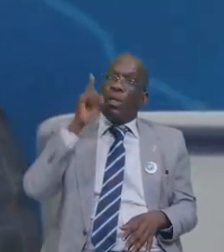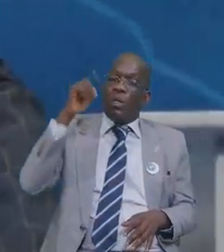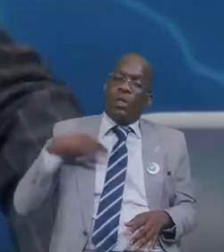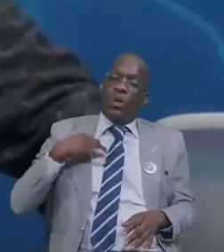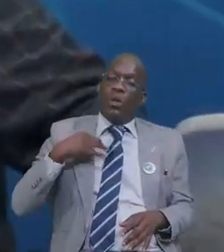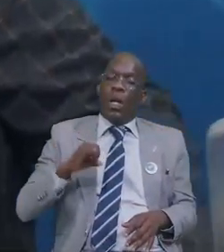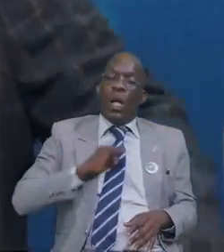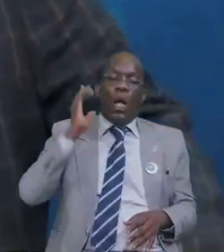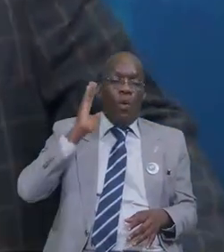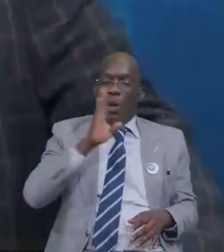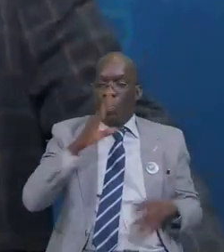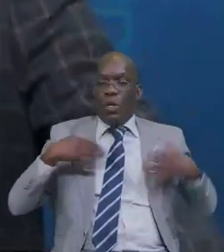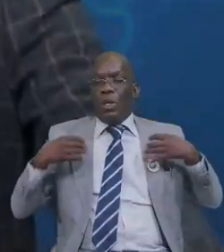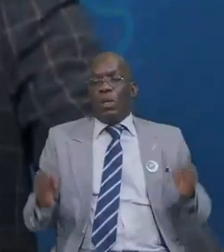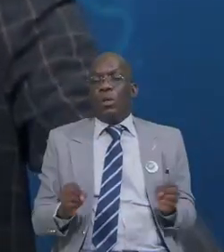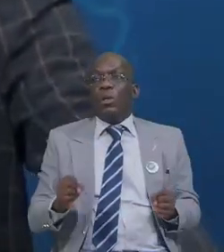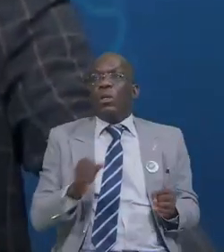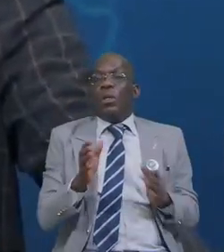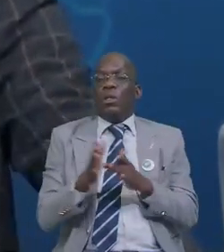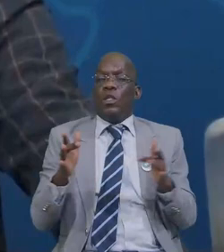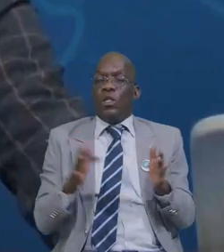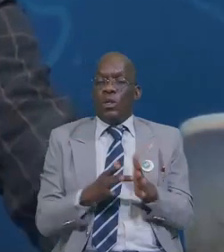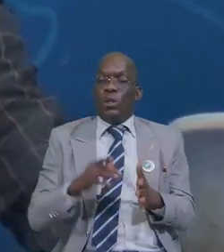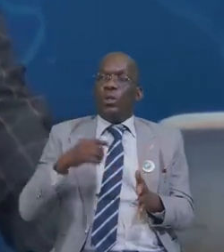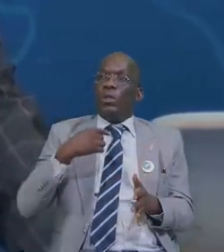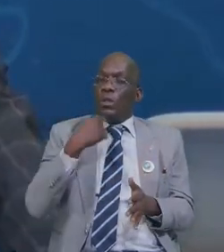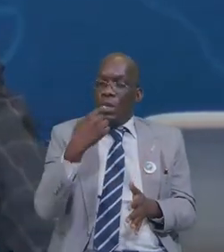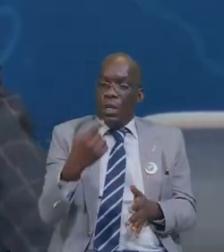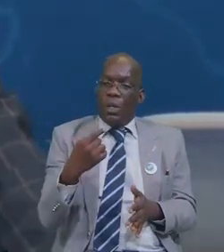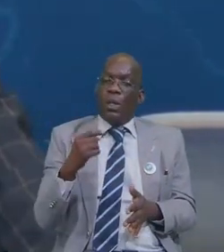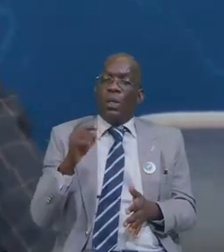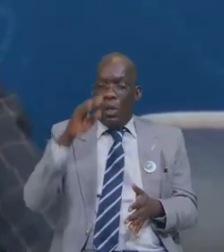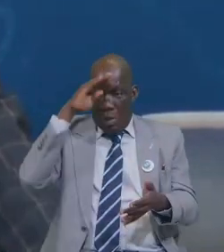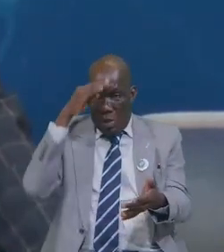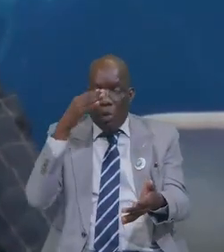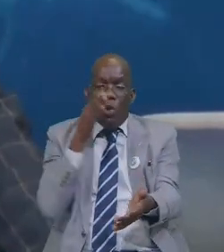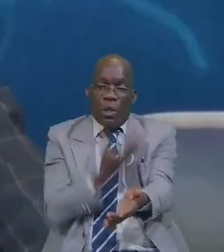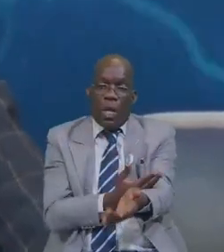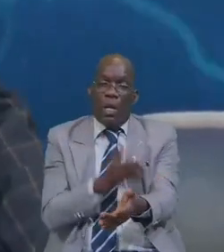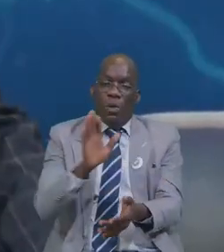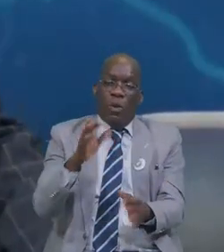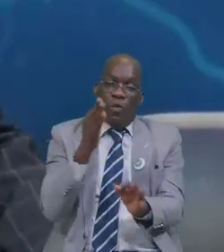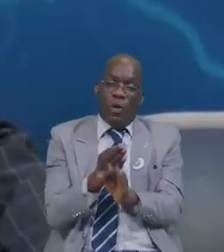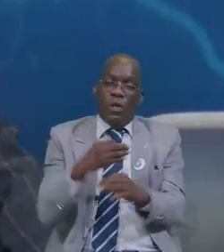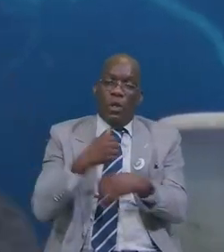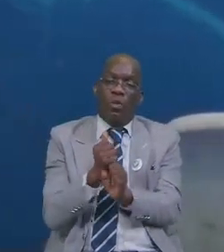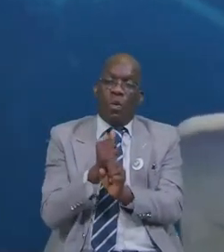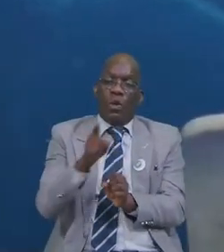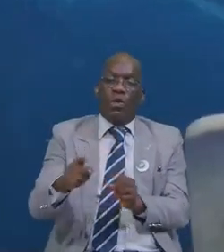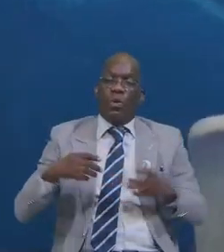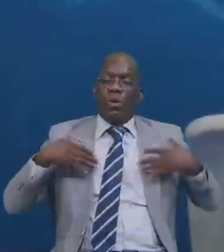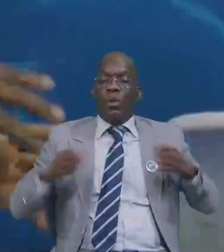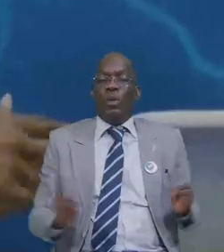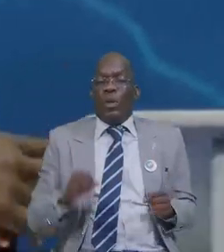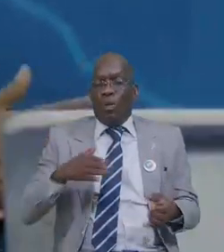serai guéri. Et Jésus a dit, fille, ta foi t'a guéri. Mon